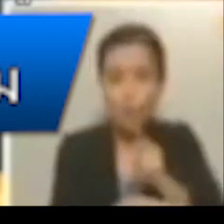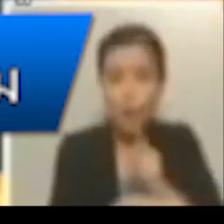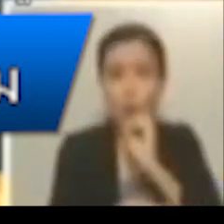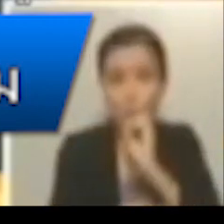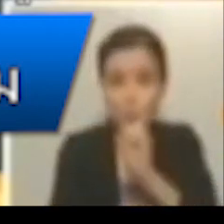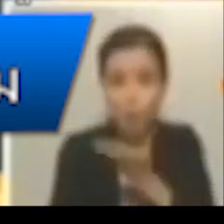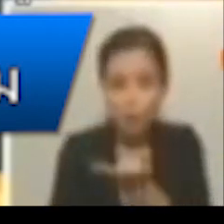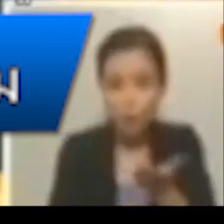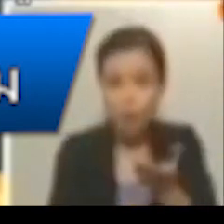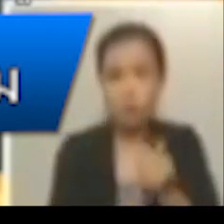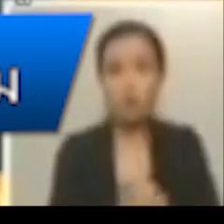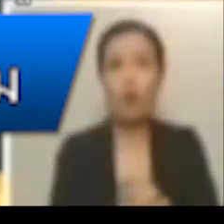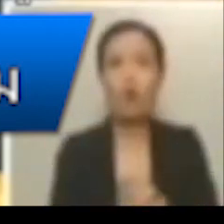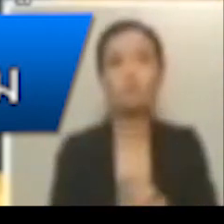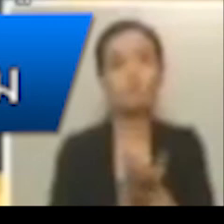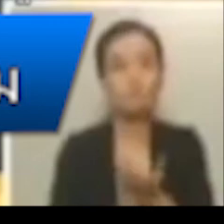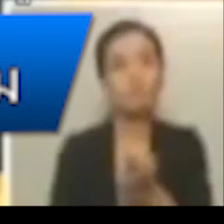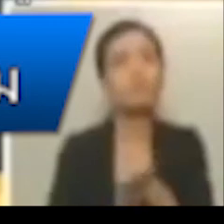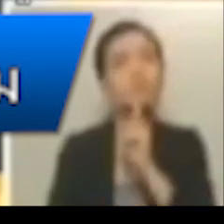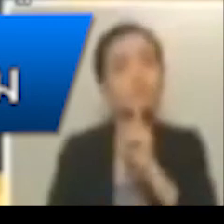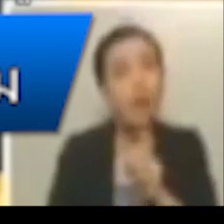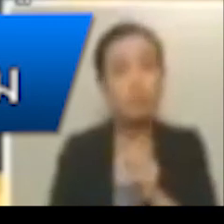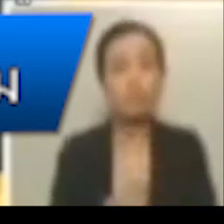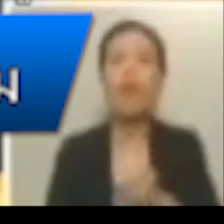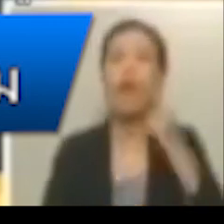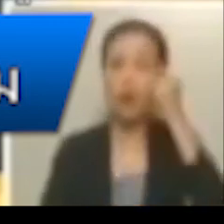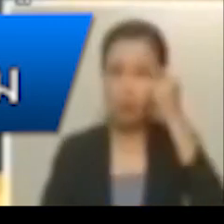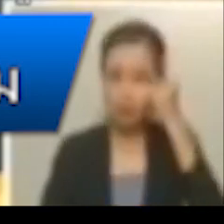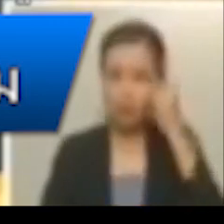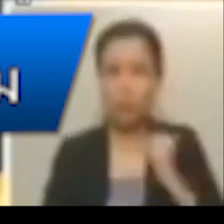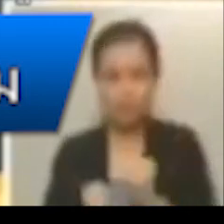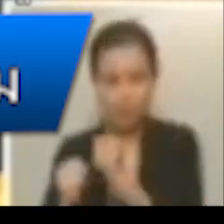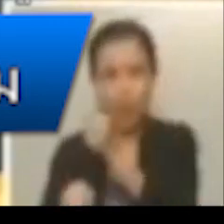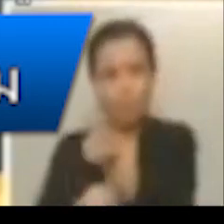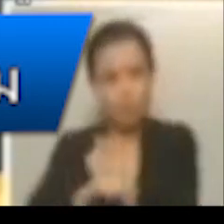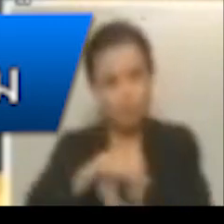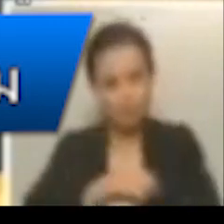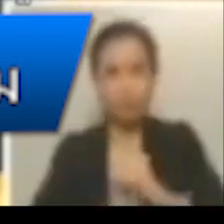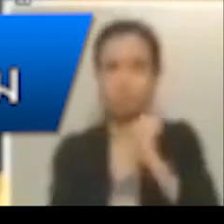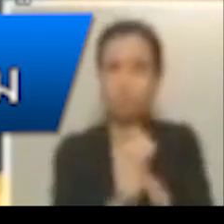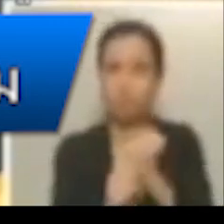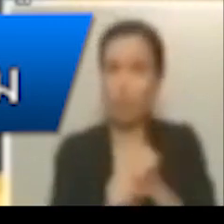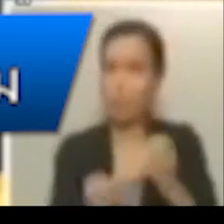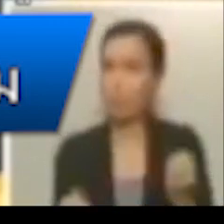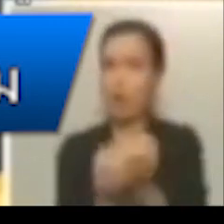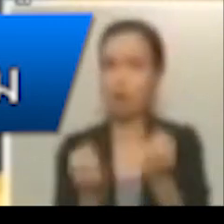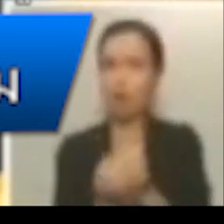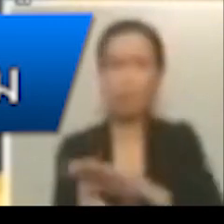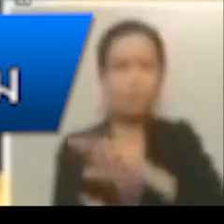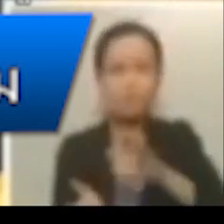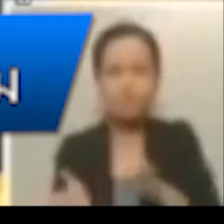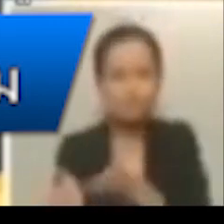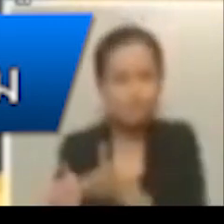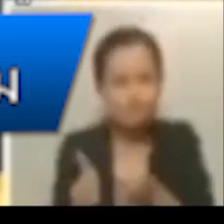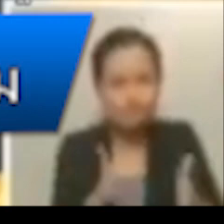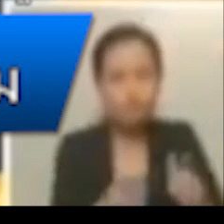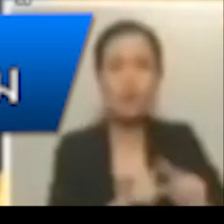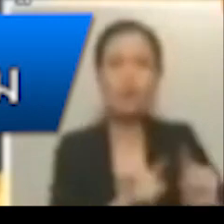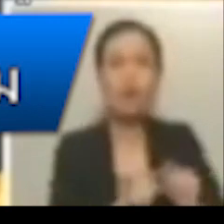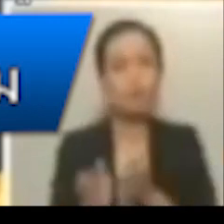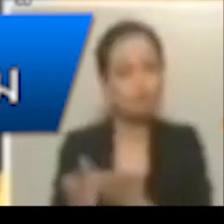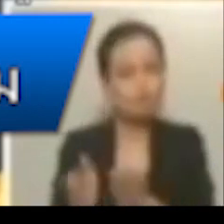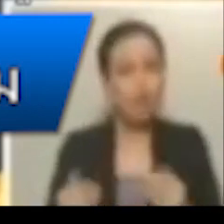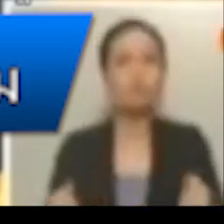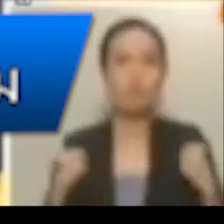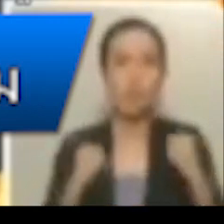ผ่านไปทางท่านผู้ที่ถามกระทู้นะครับว่าเราเข้าใจแล้วเราก็พยายามปฏิบัติเพื่อไม่ให้กระทบกับทุกส่วนทุกฝ่ายแล้วก็ดำเนินการอย่างเ